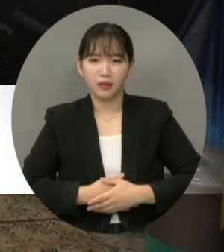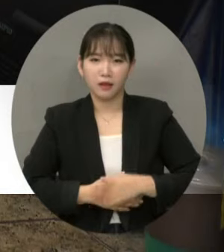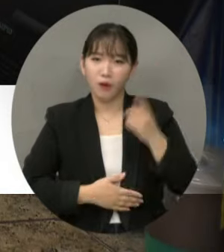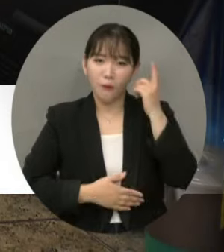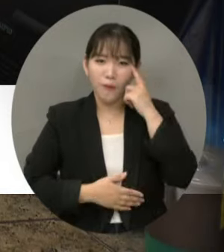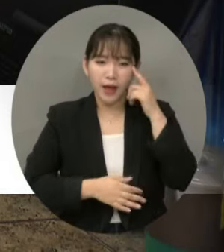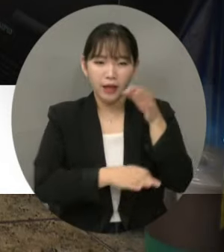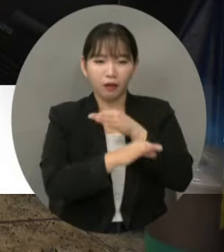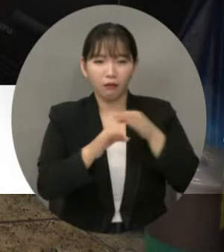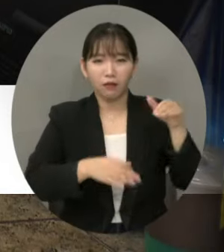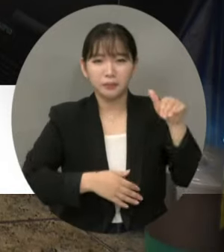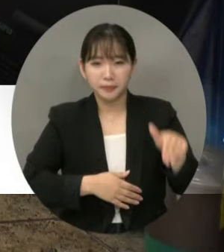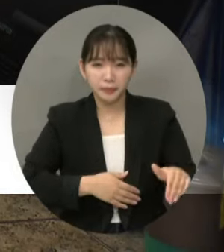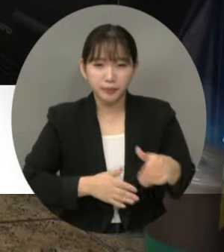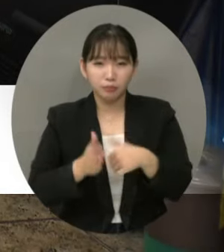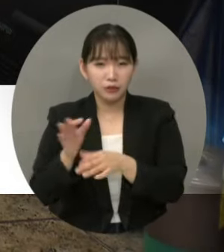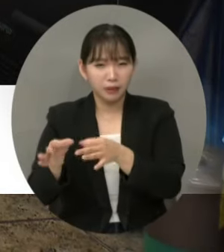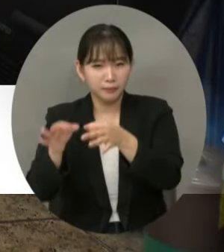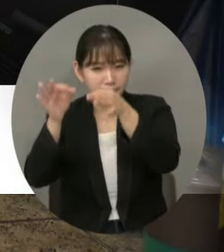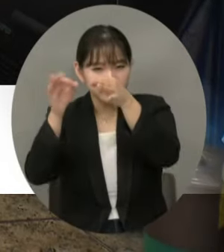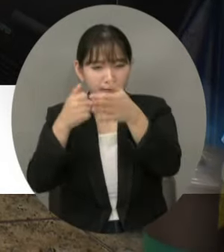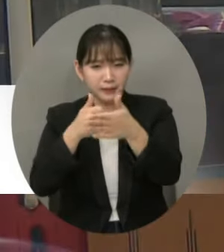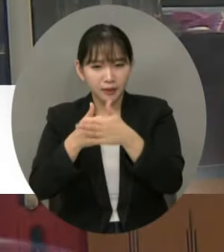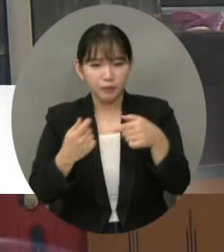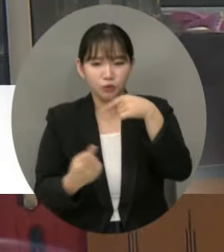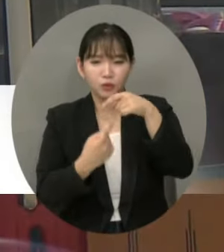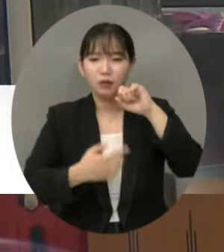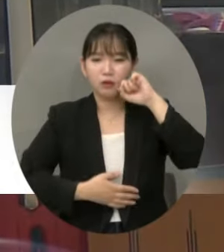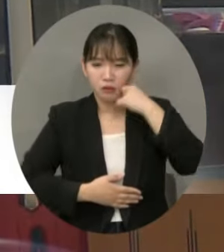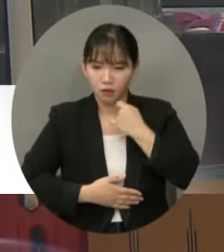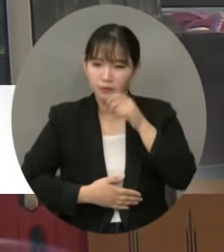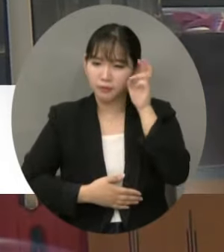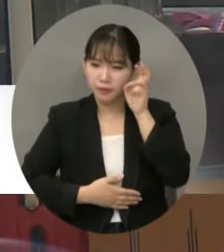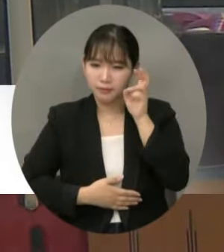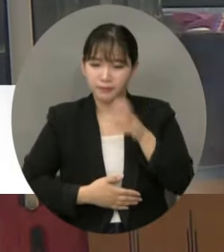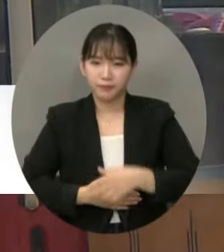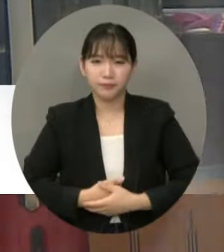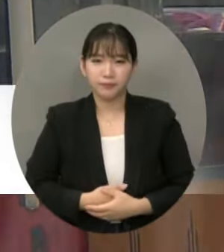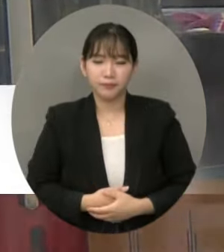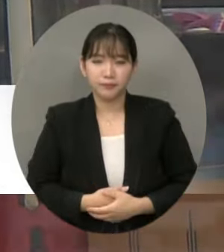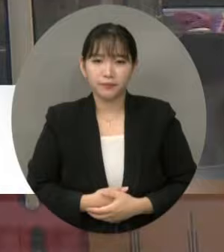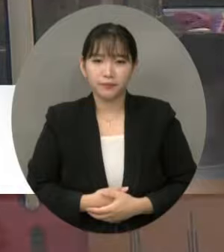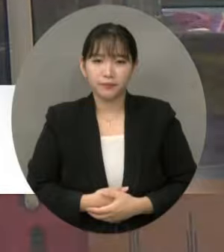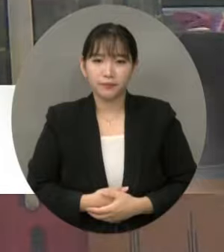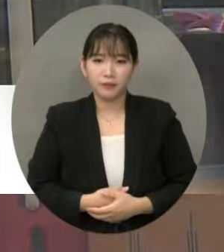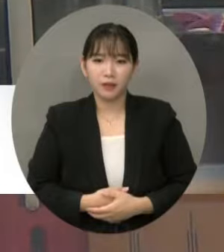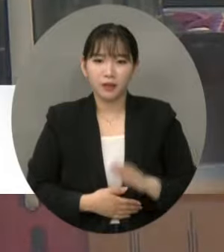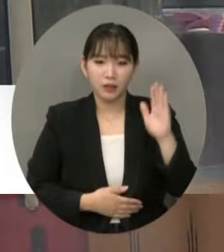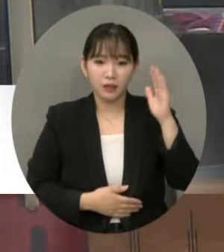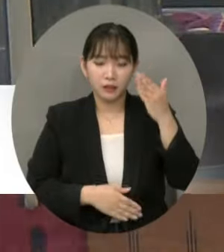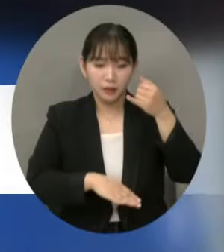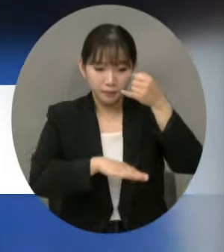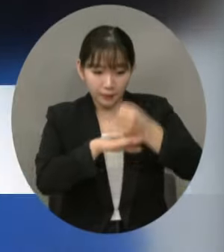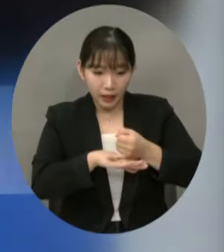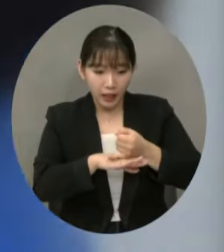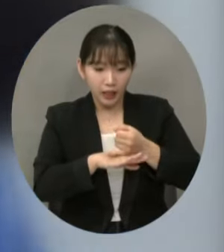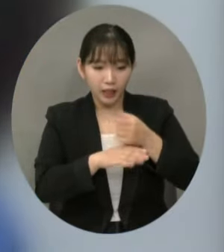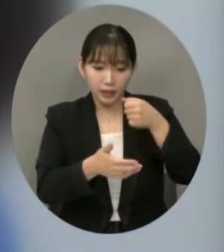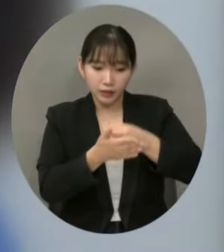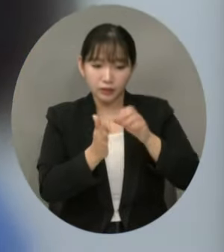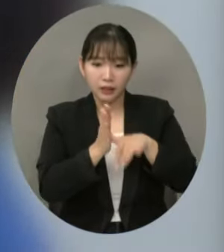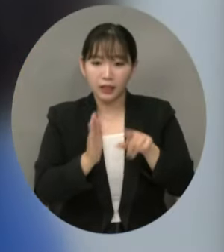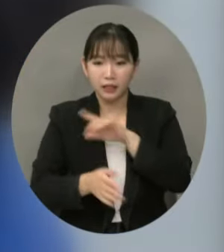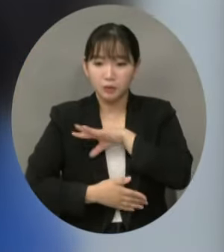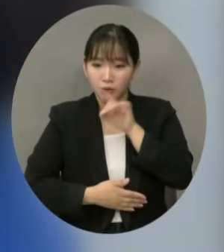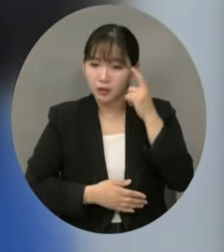불황과 급격한 물가 상승 등으로 인한 경영 어려움이 반영된 것으로 풀이됩니다. 최저임금 결정 시 우선